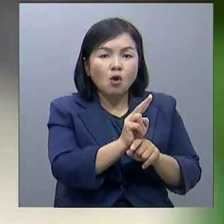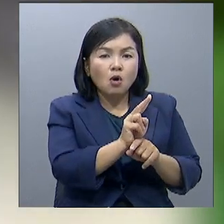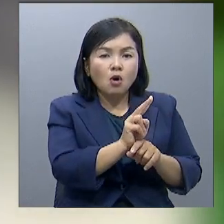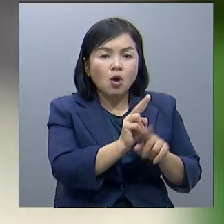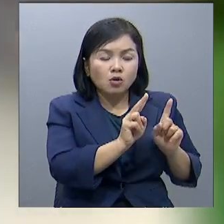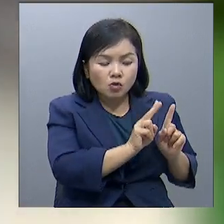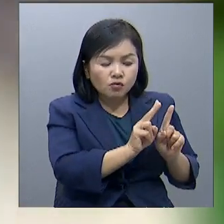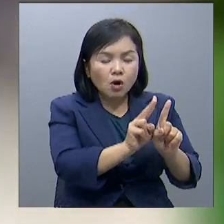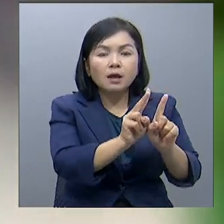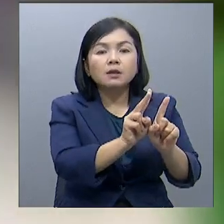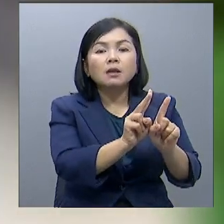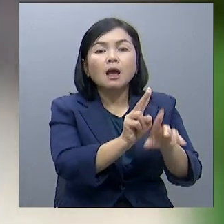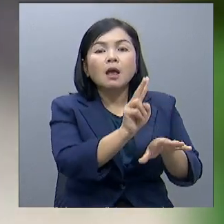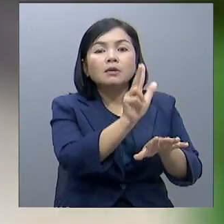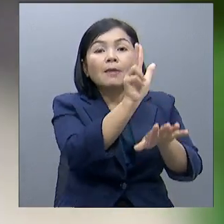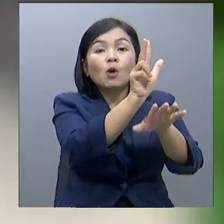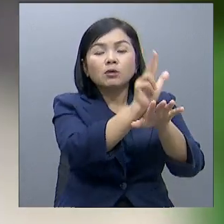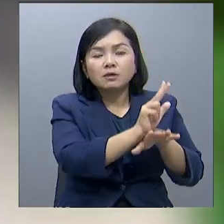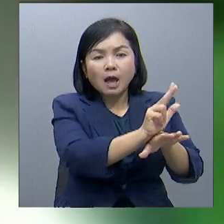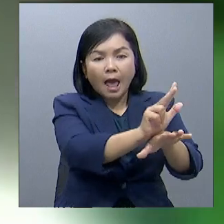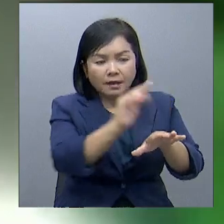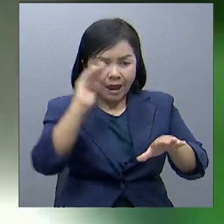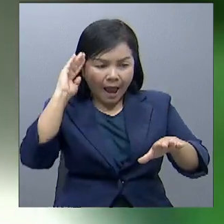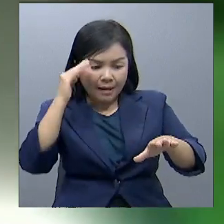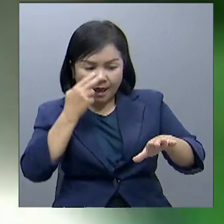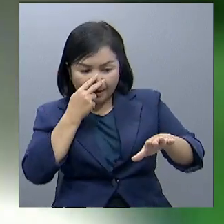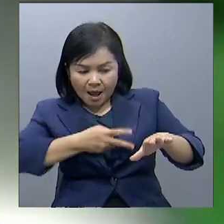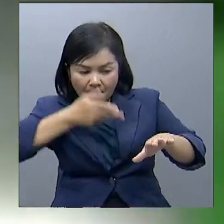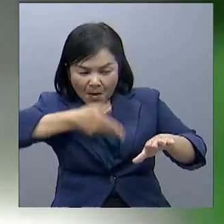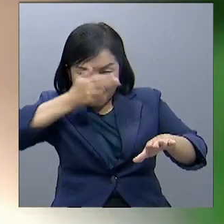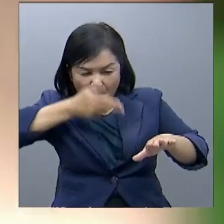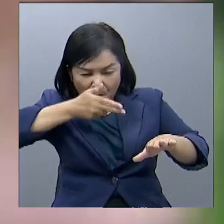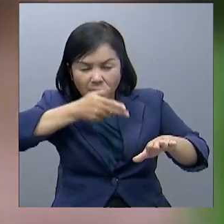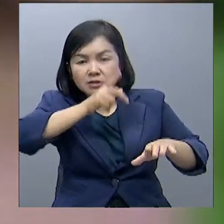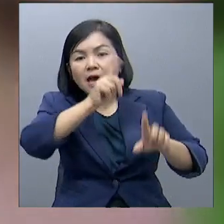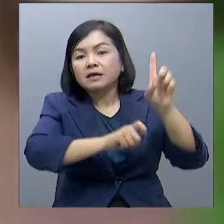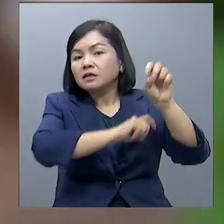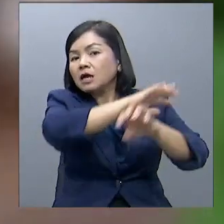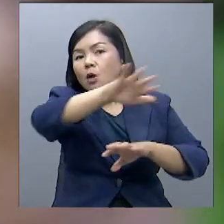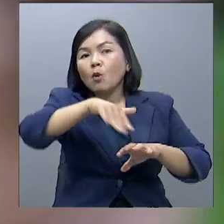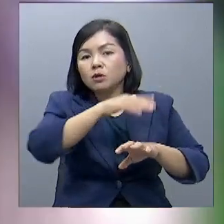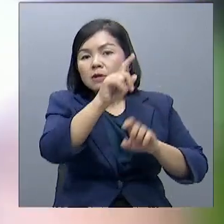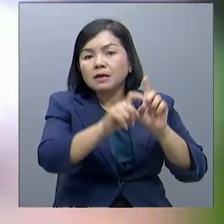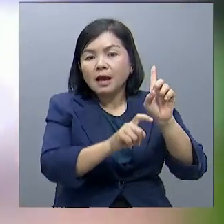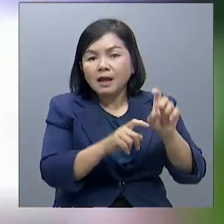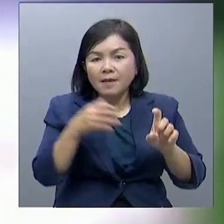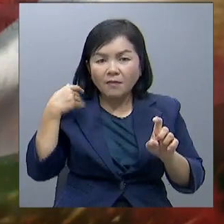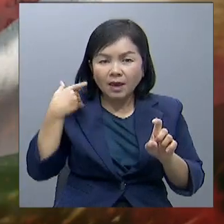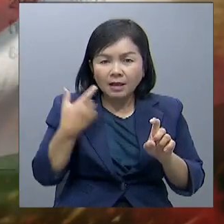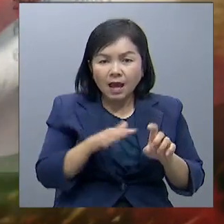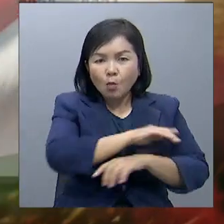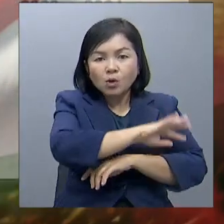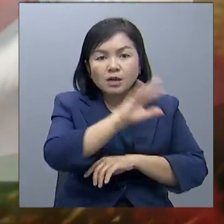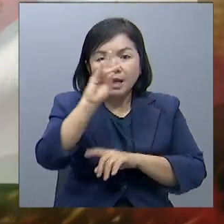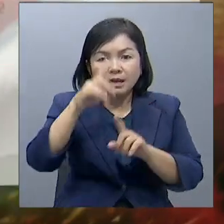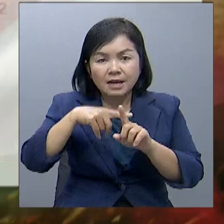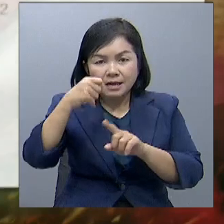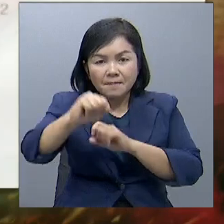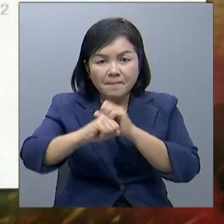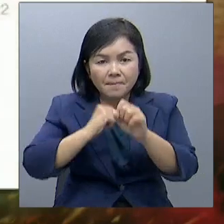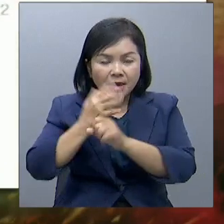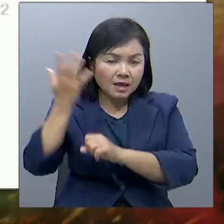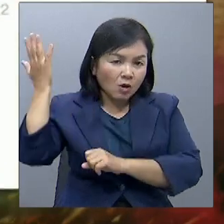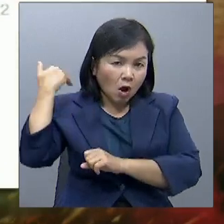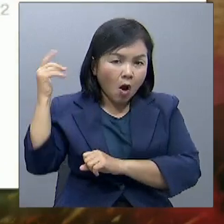คันนี้ทหารอิสราเอลนั้นระดมยิงเข้าใส่จนทำให้คนที่อยู่ในรถเสียชีวิตทั้งหมดและนับตั้งแต่วันที่ 7ตุลาคมปีที่แล้วค่ะ